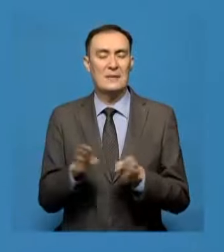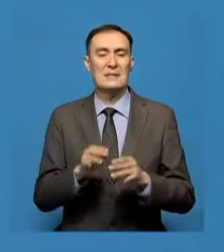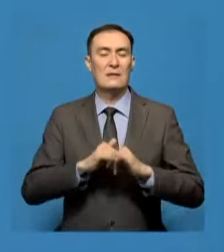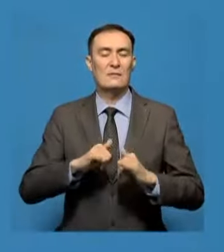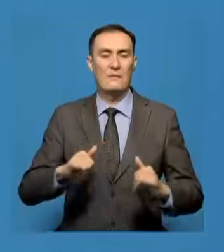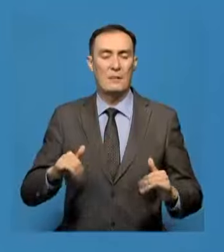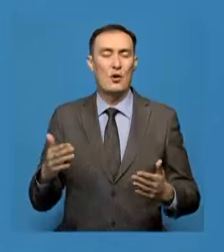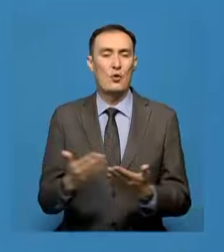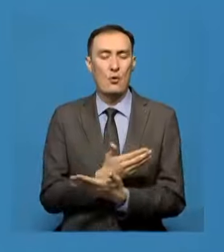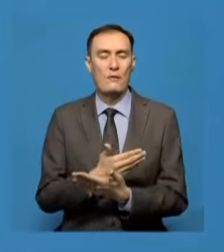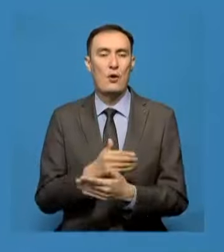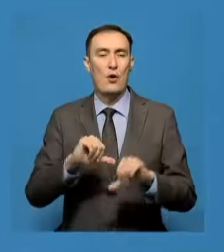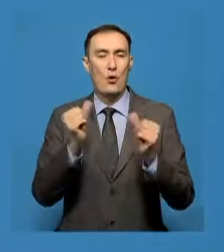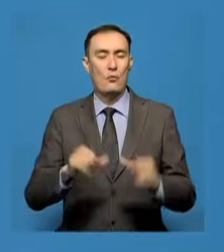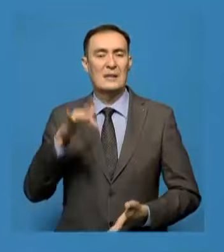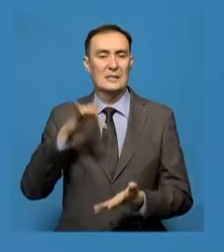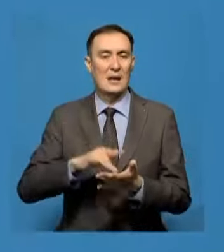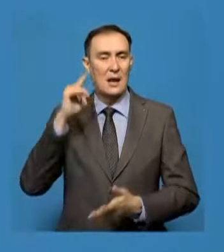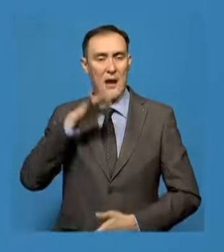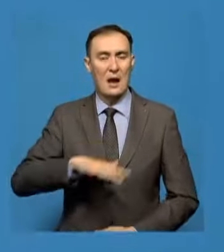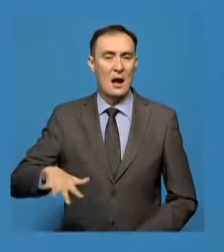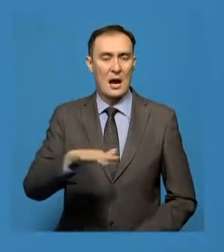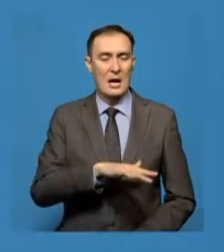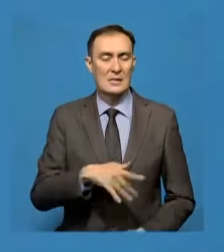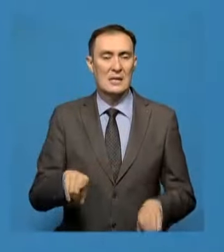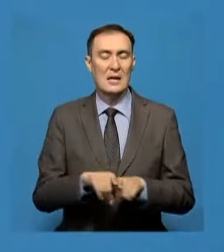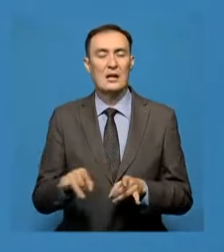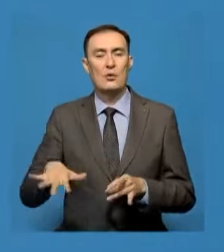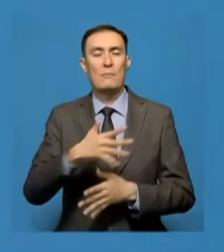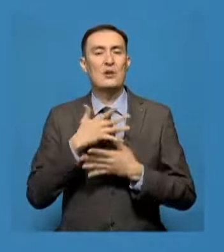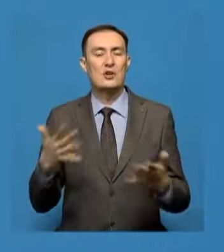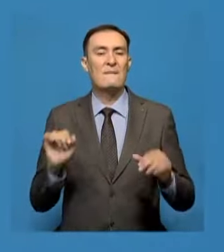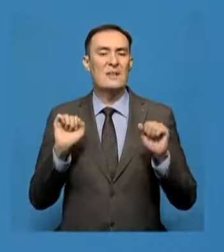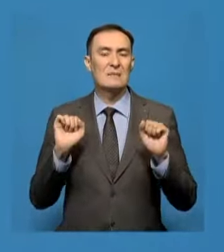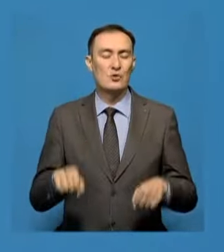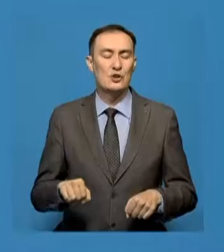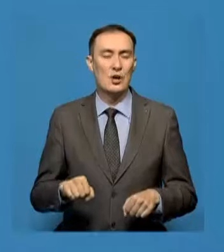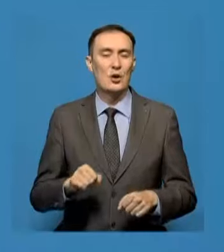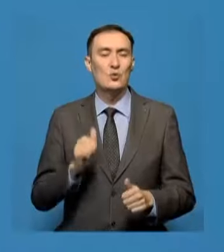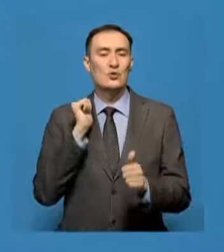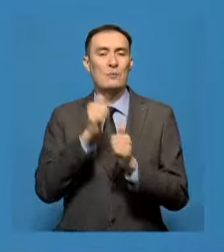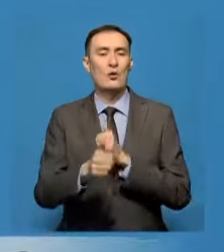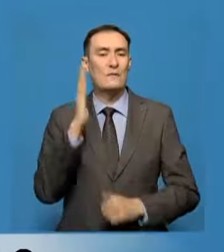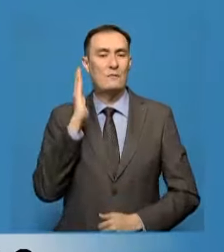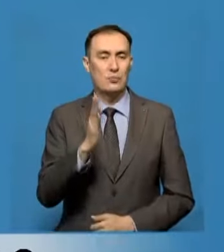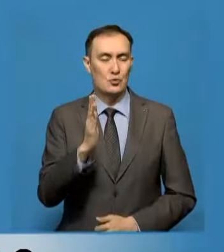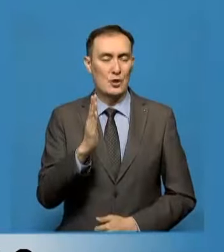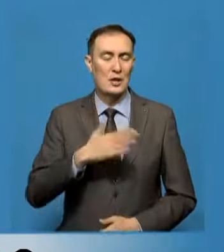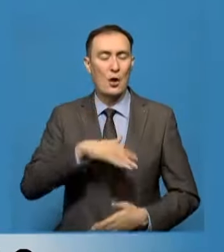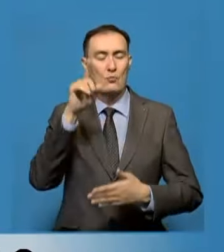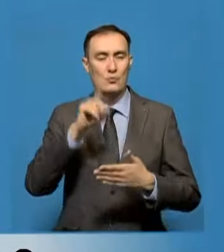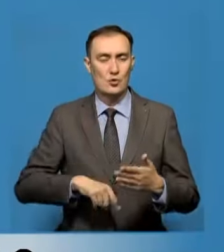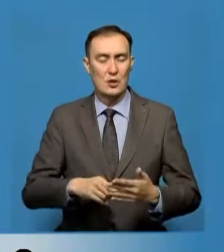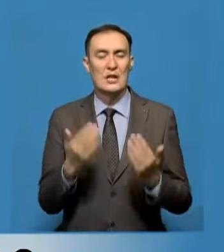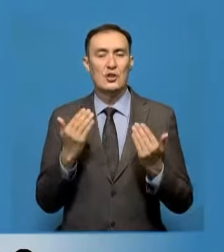формируем новый облик Центральной Азии как региона огромных возможностей, устремленного в будущее. Убежден,